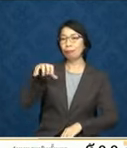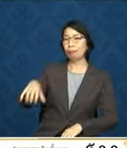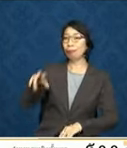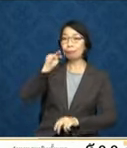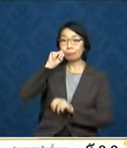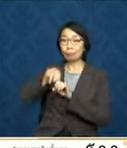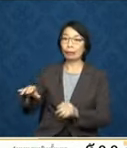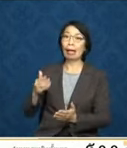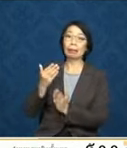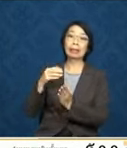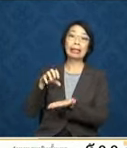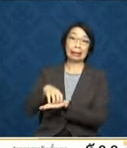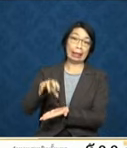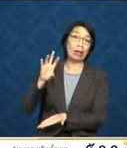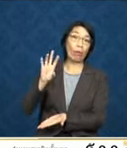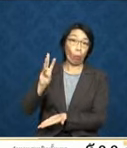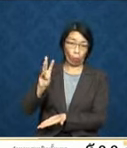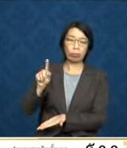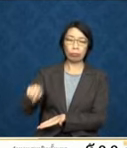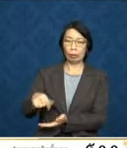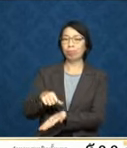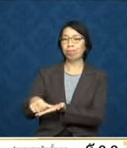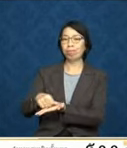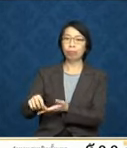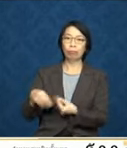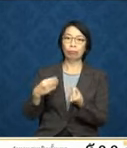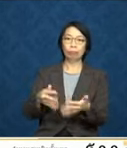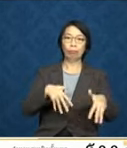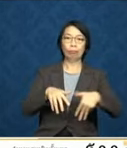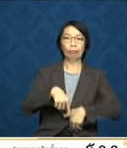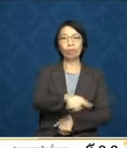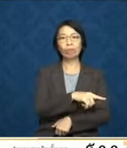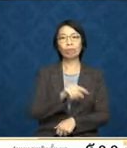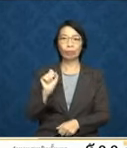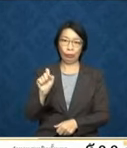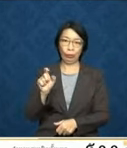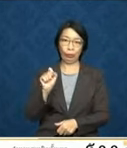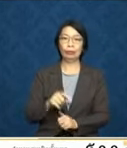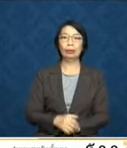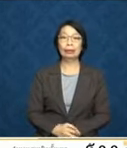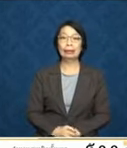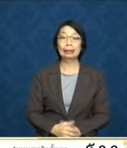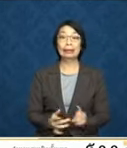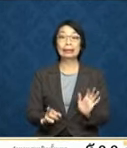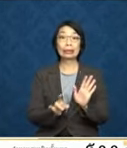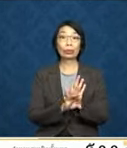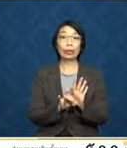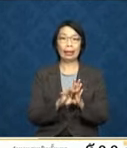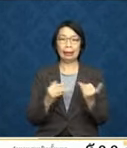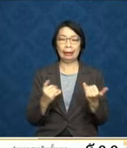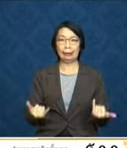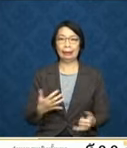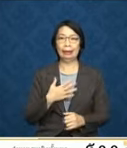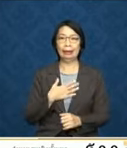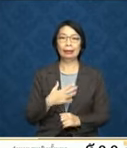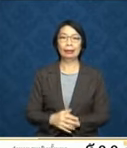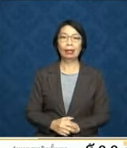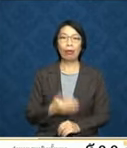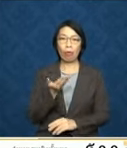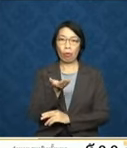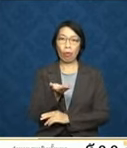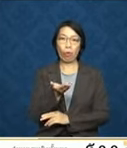ภาคเขต6ลงพื้นที่เพื่อแก้ไขปัญหาเพื่อพี่น้องประชาชนอย่างเร่งด่วนด้วยค่ะและสุดท้ายนี้ค่ะดิฉันอยากขอเ